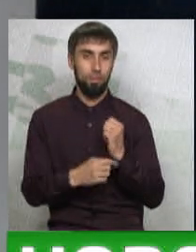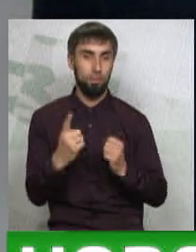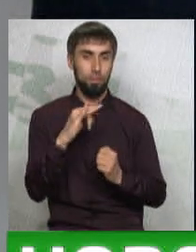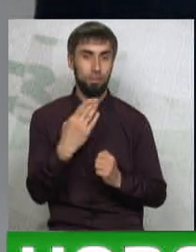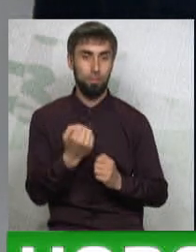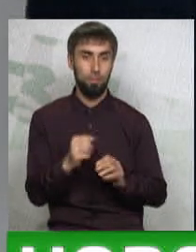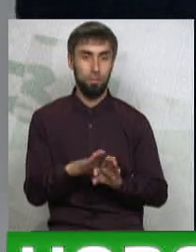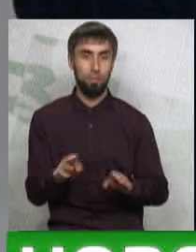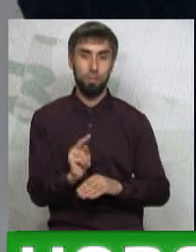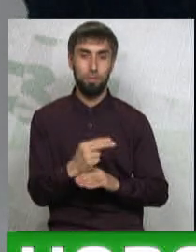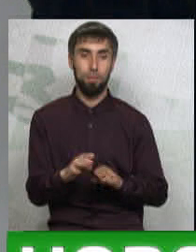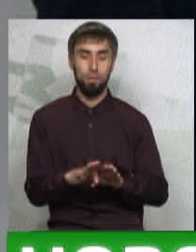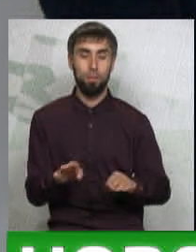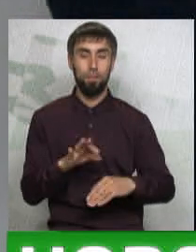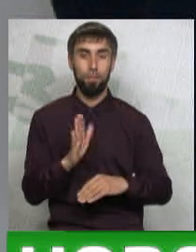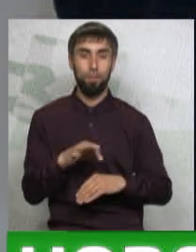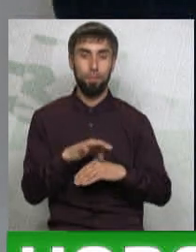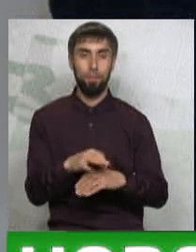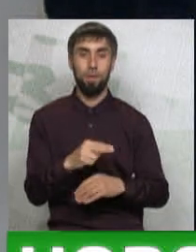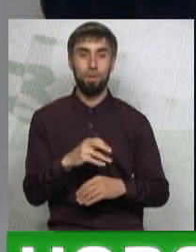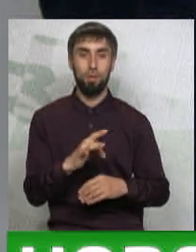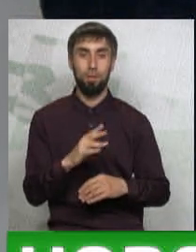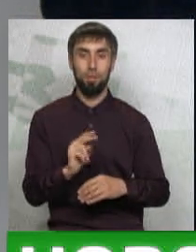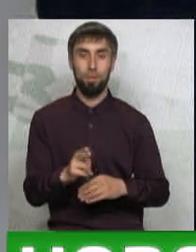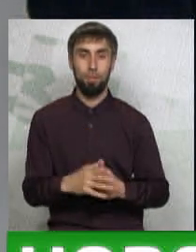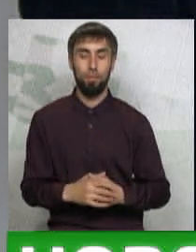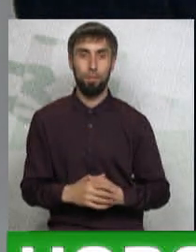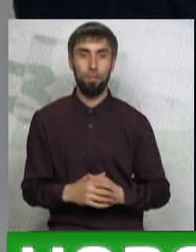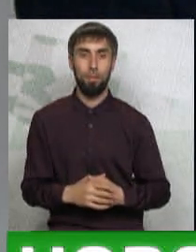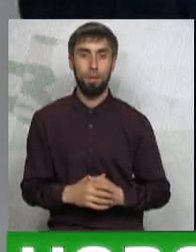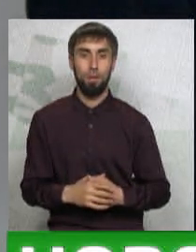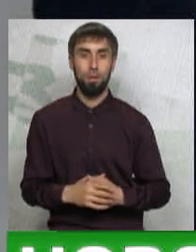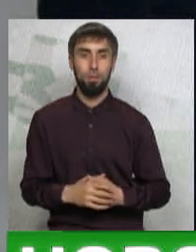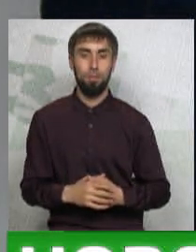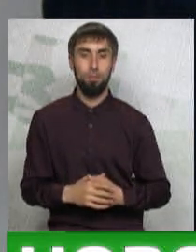так. Такие ремонты там тоже чердак будет производиться на чердаке.